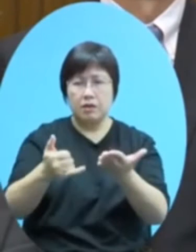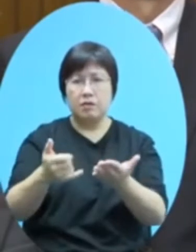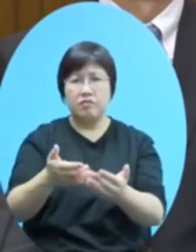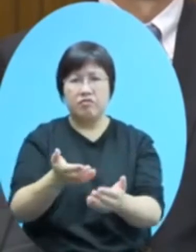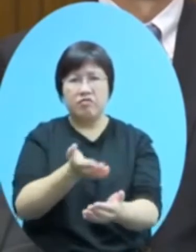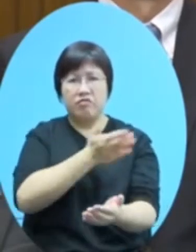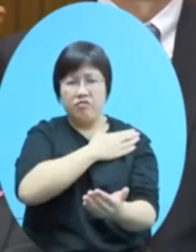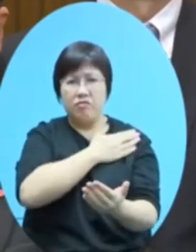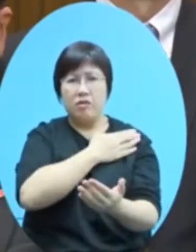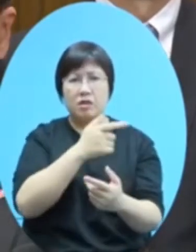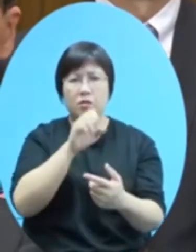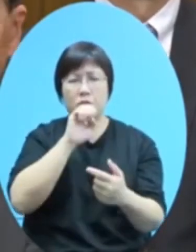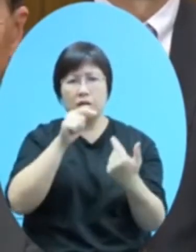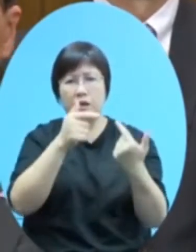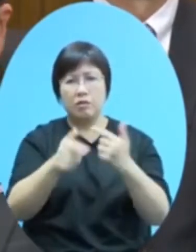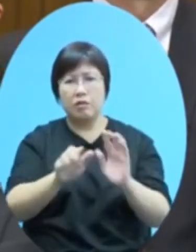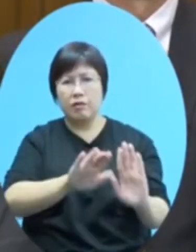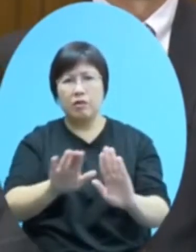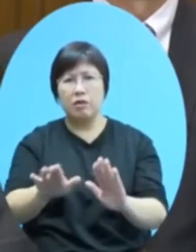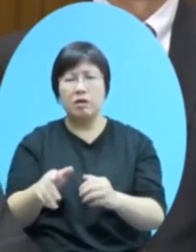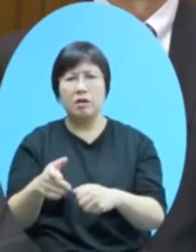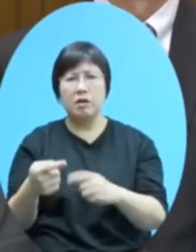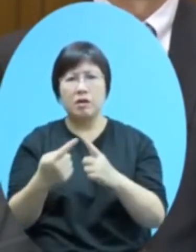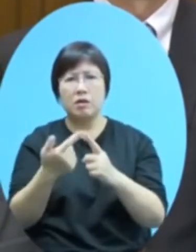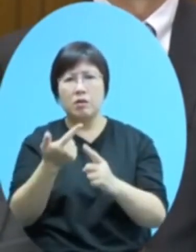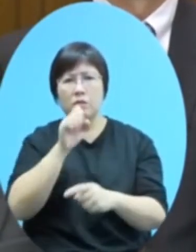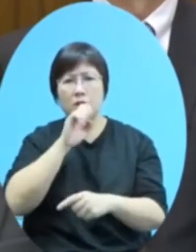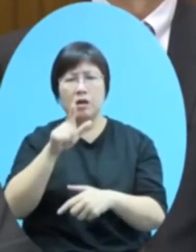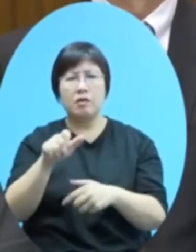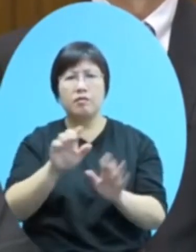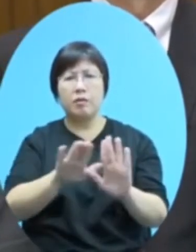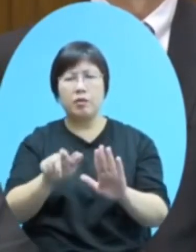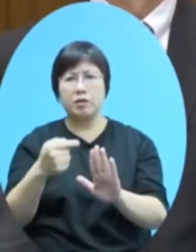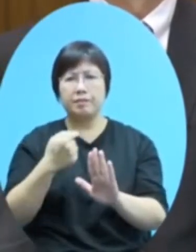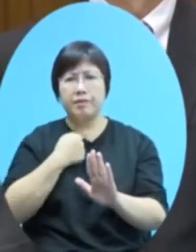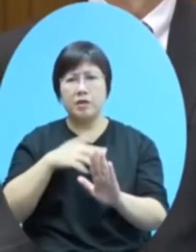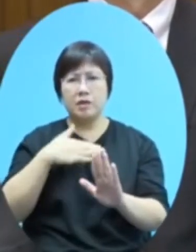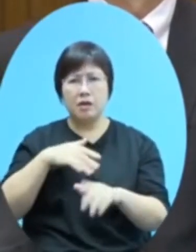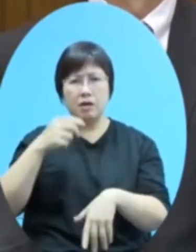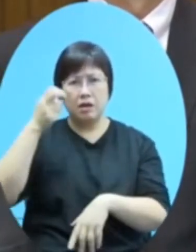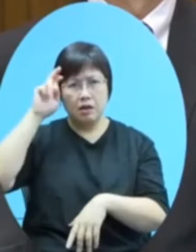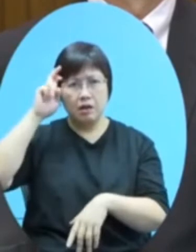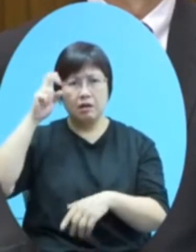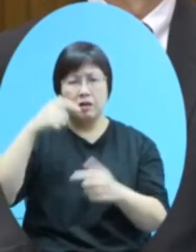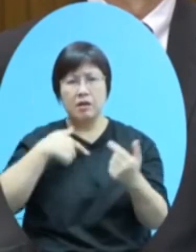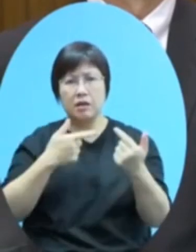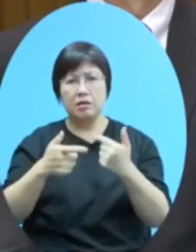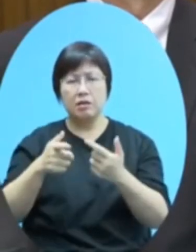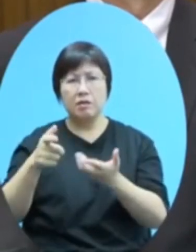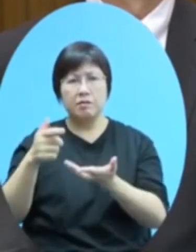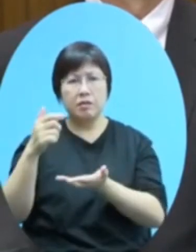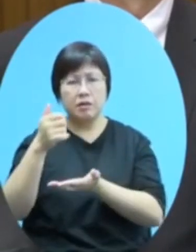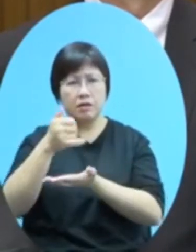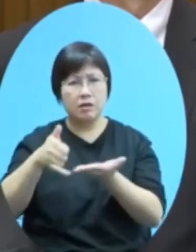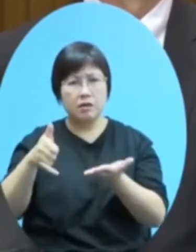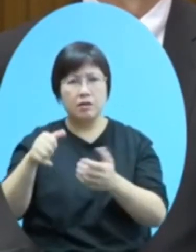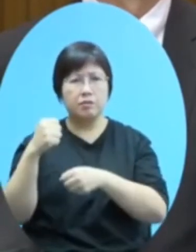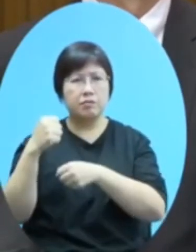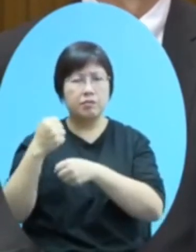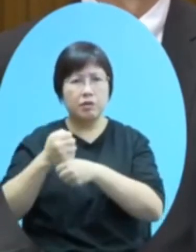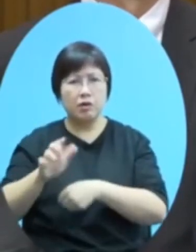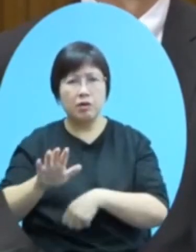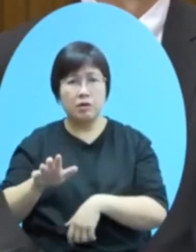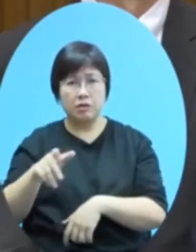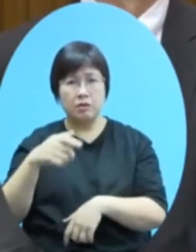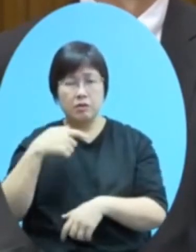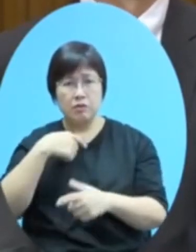而你就話會繼續即係服務，但係好多市民已經講係你唔需要再服務落去。你有冇考慮過真係會辭職下台咧？你如果唔回應